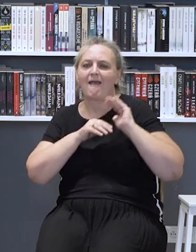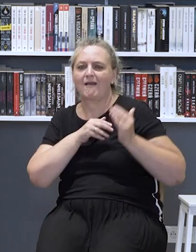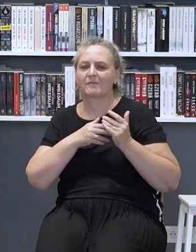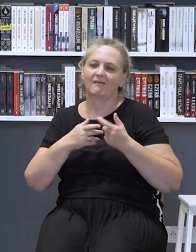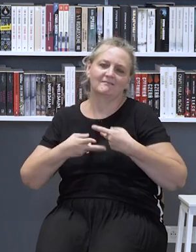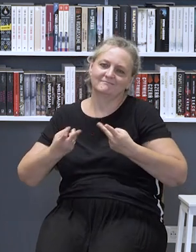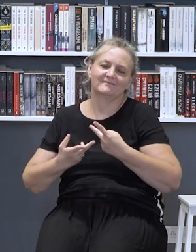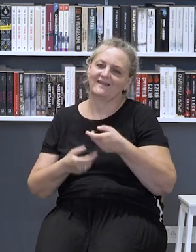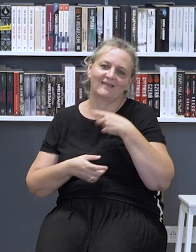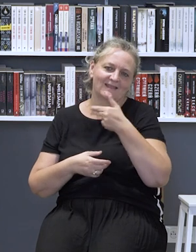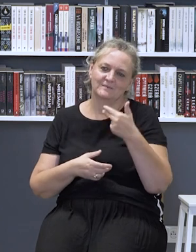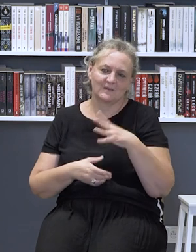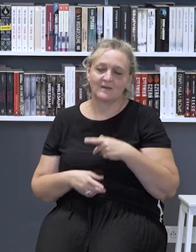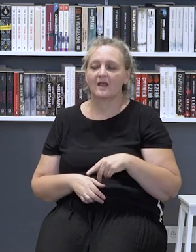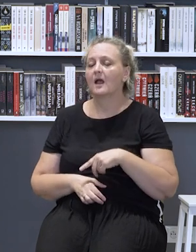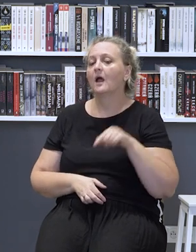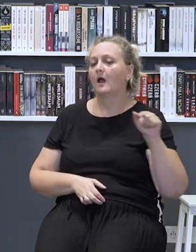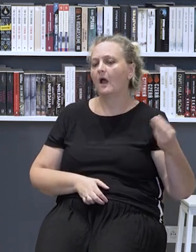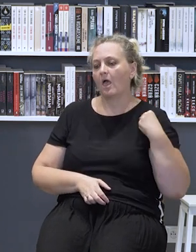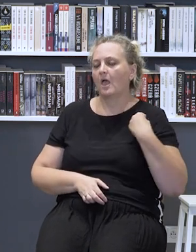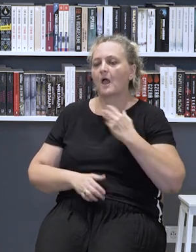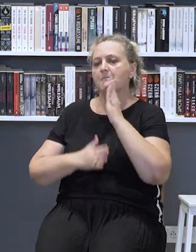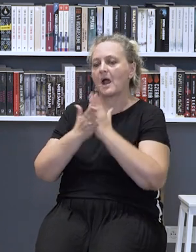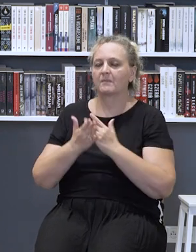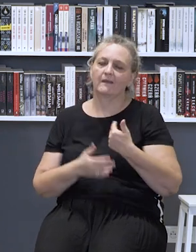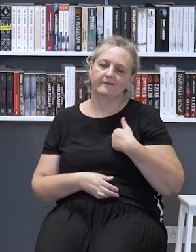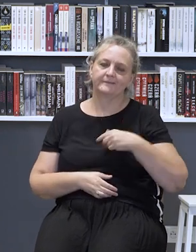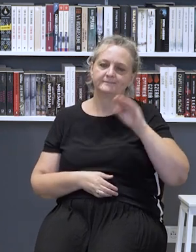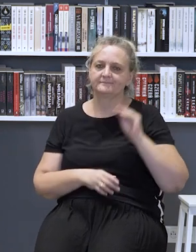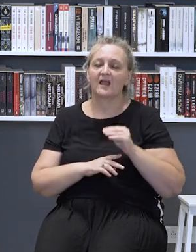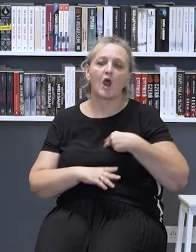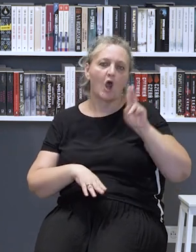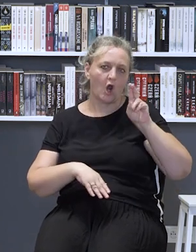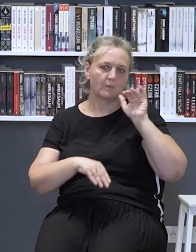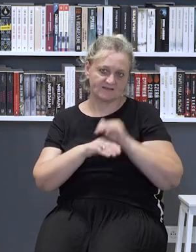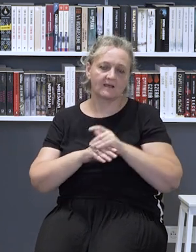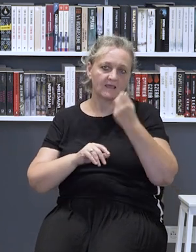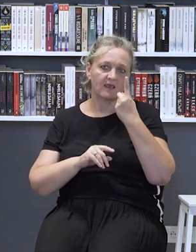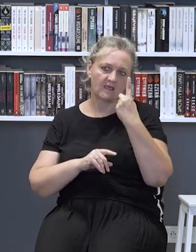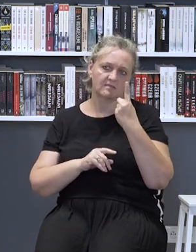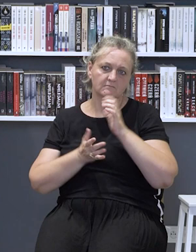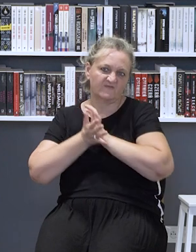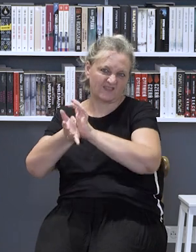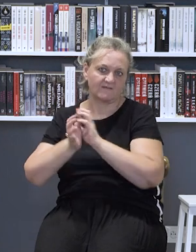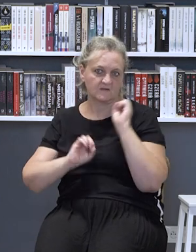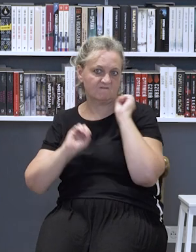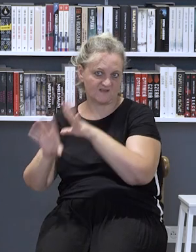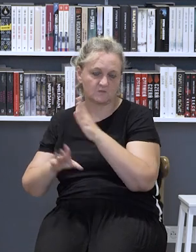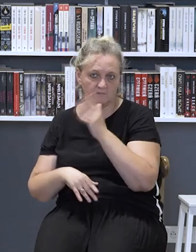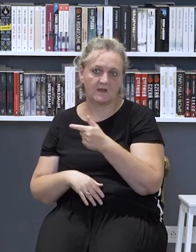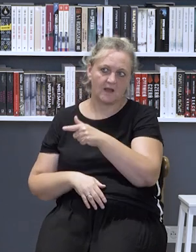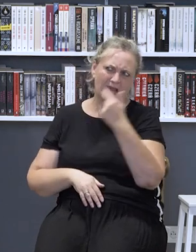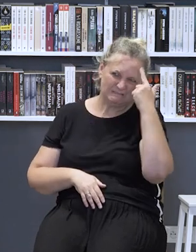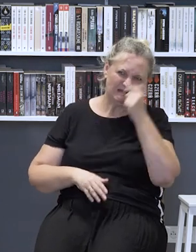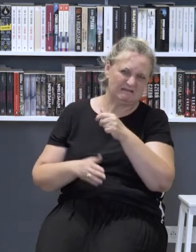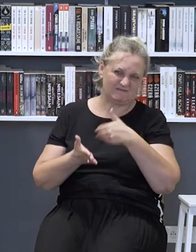natomiast powiedziała, ale wydaj mapę. Ja jej obiecałam, że wyślę to do jednego wydawnictwa. Z nadzieją, że odrzuci,